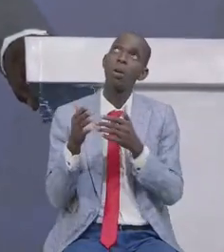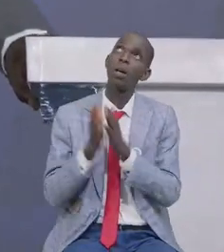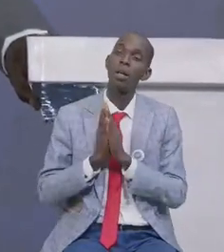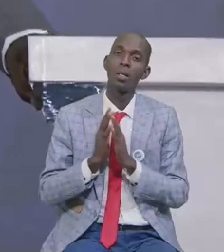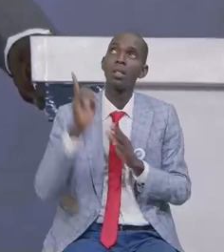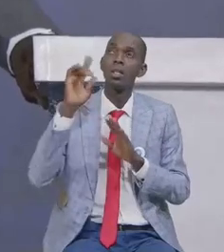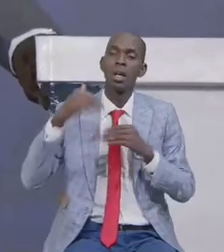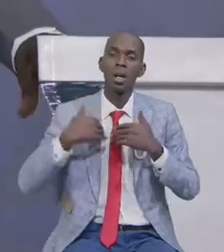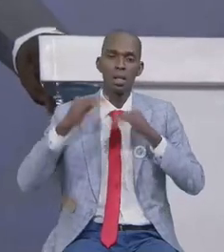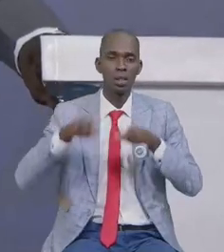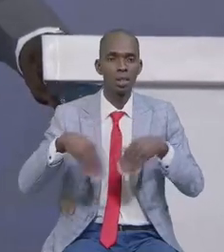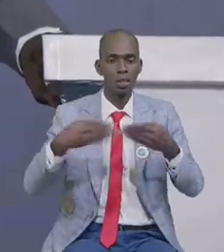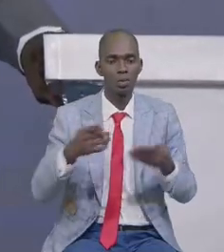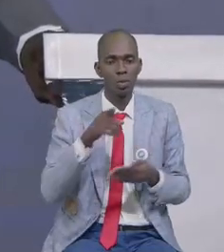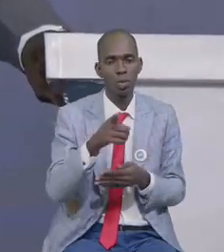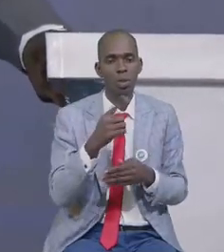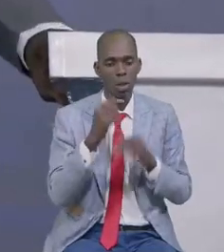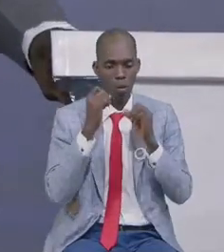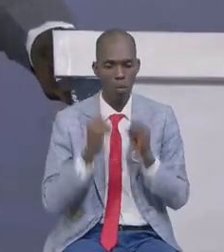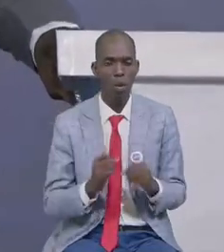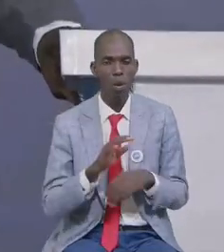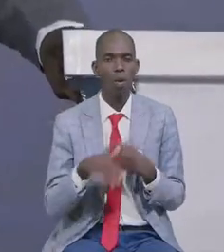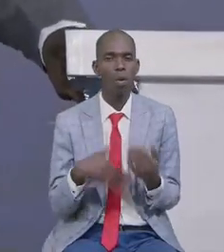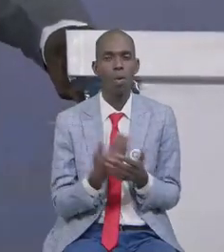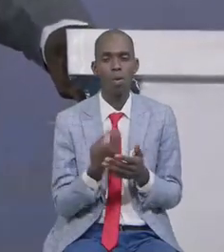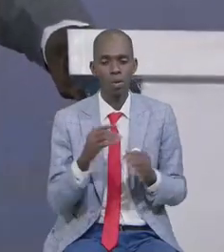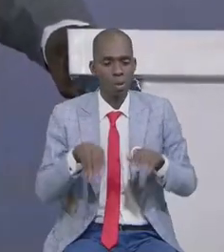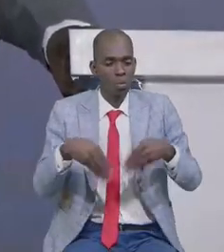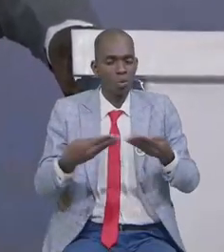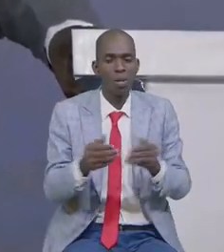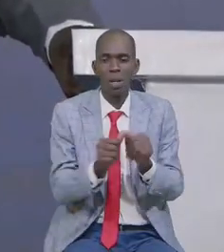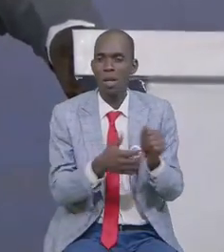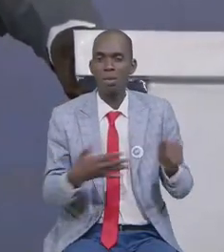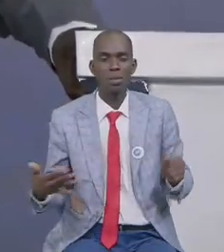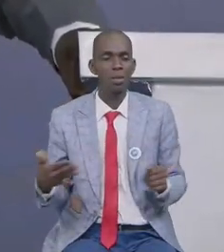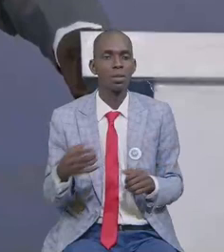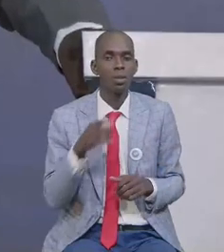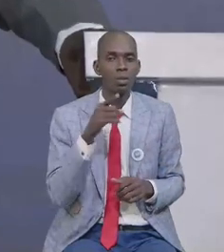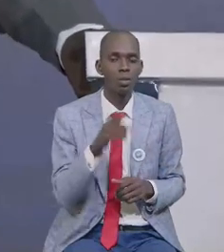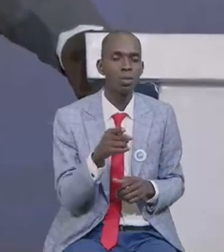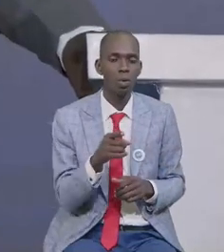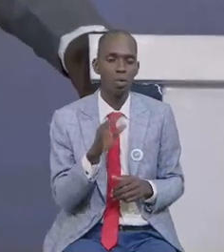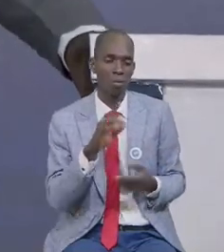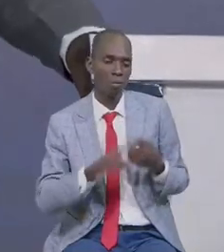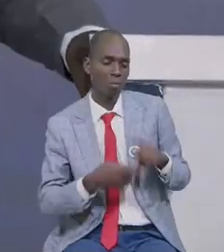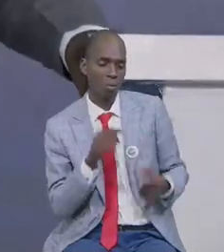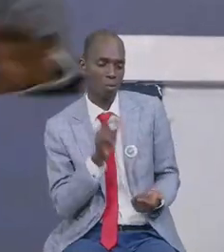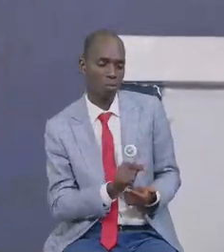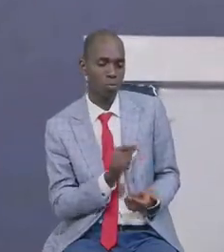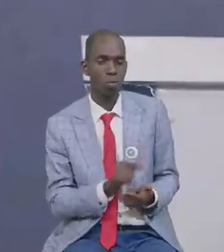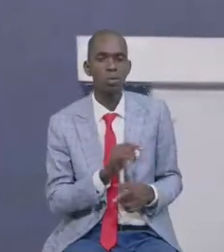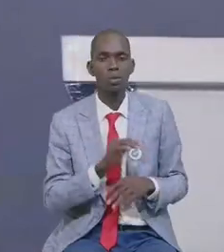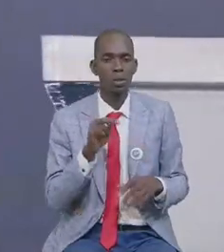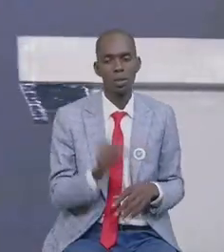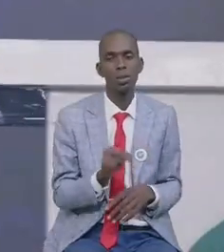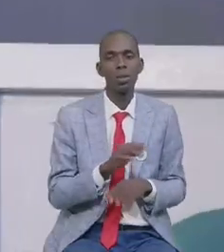Et il t'a donné toute la puissance, toutes les provisions, tout ce que ton ami ne